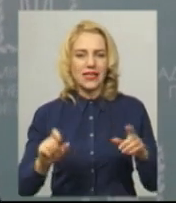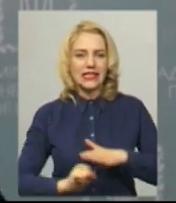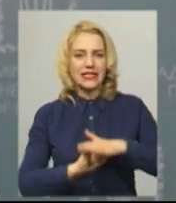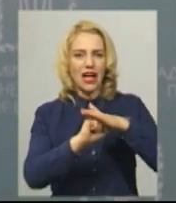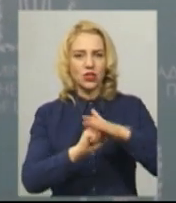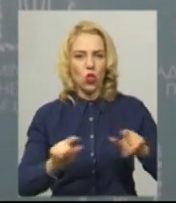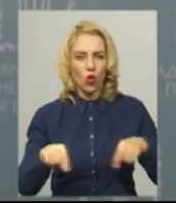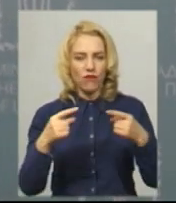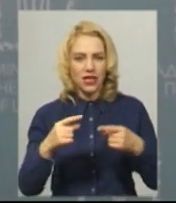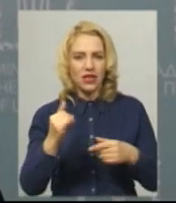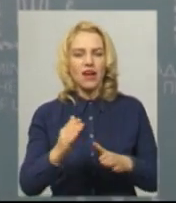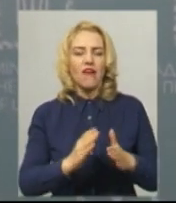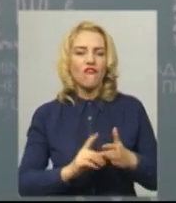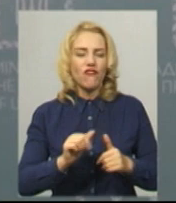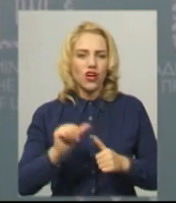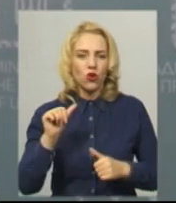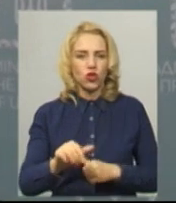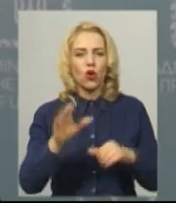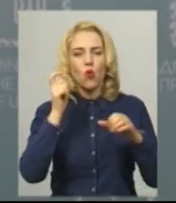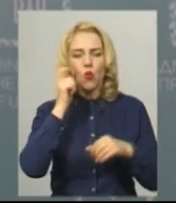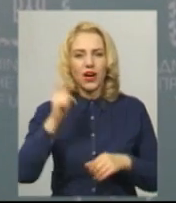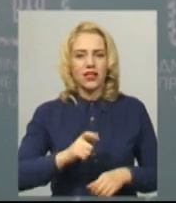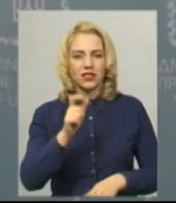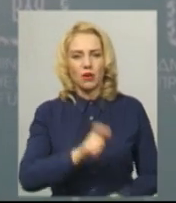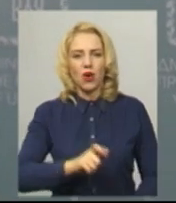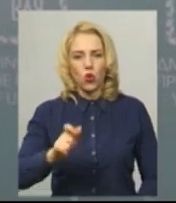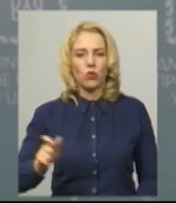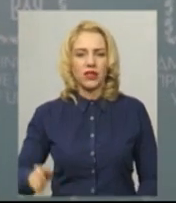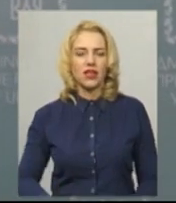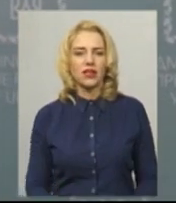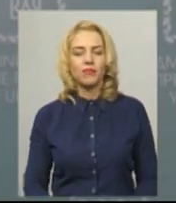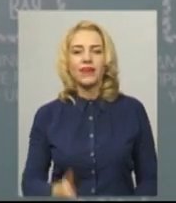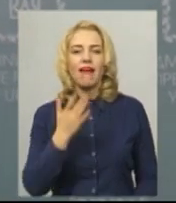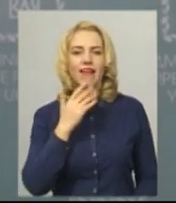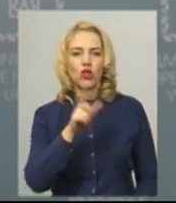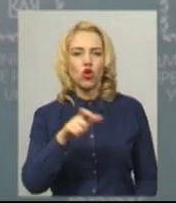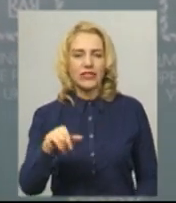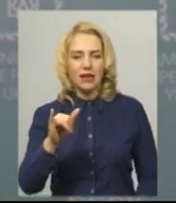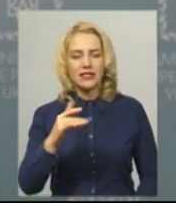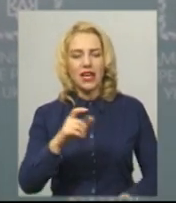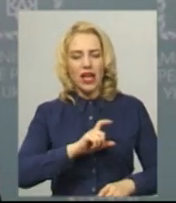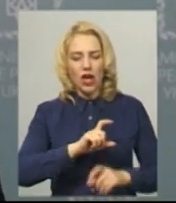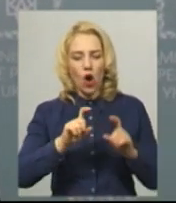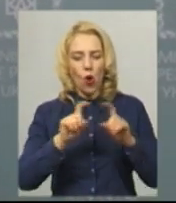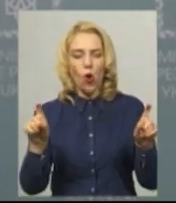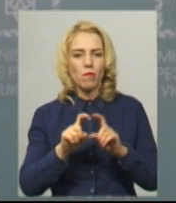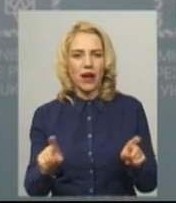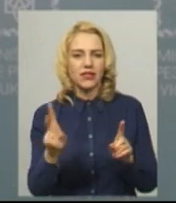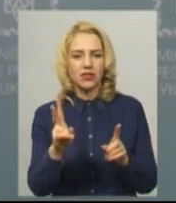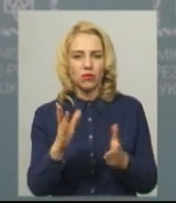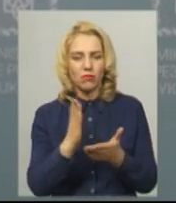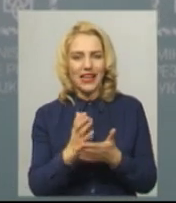виключно українськими громадянами. Іноземці та компанії, яких мають серед